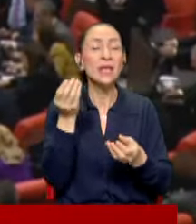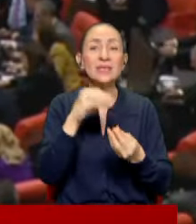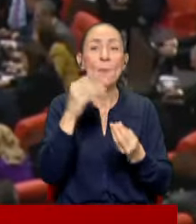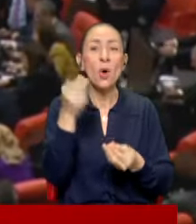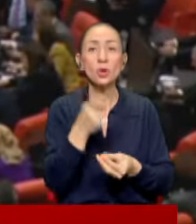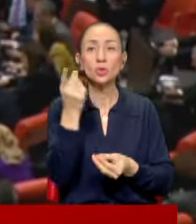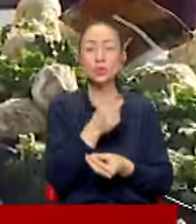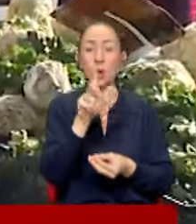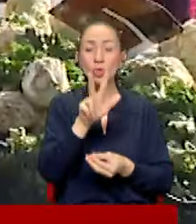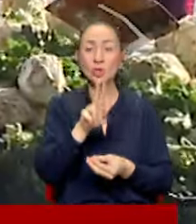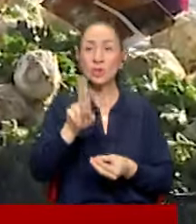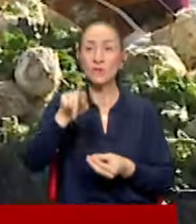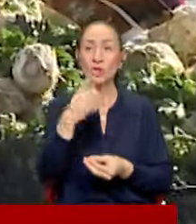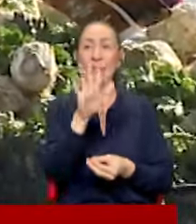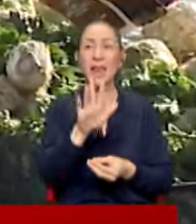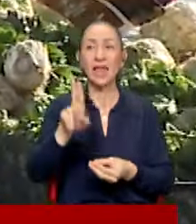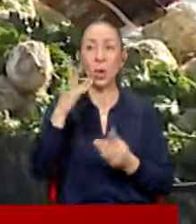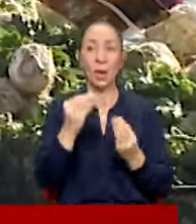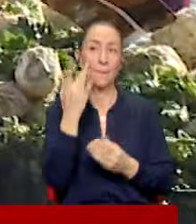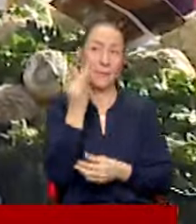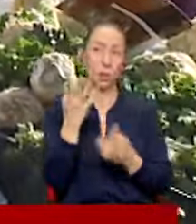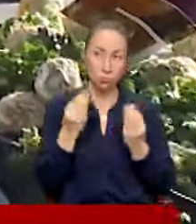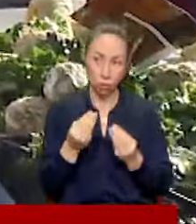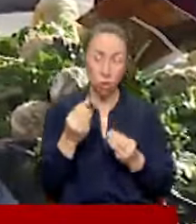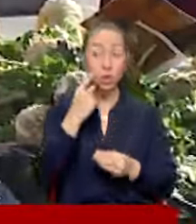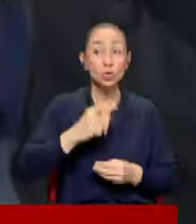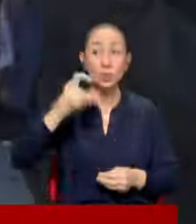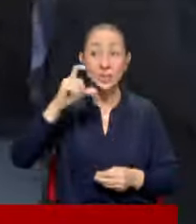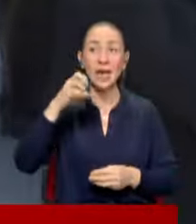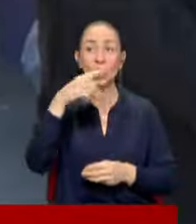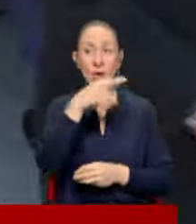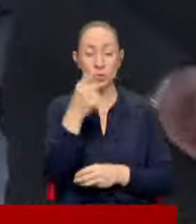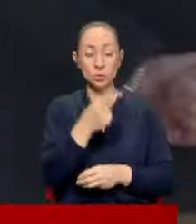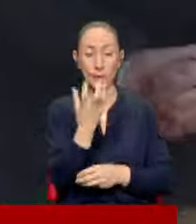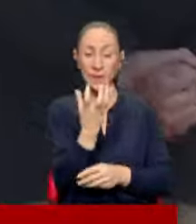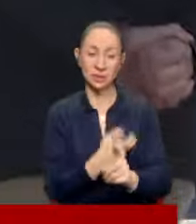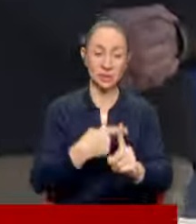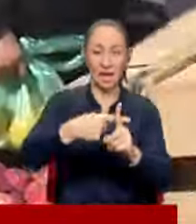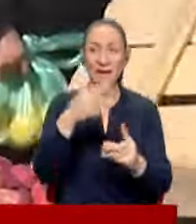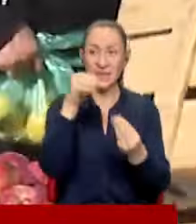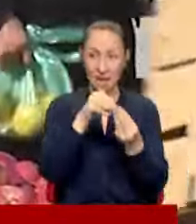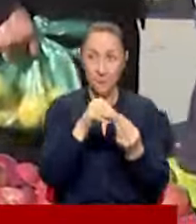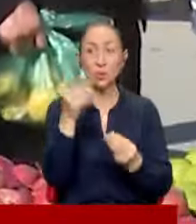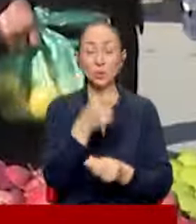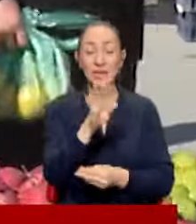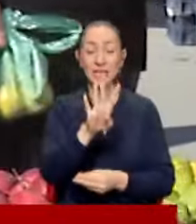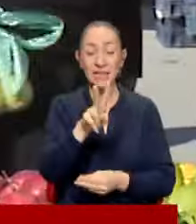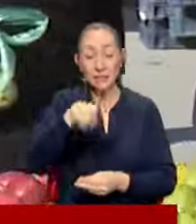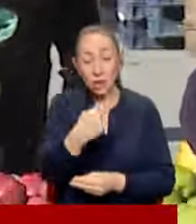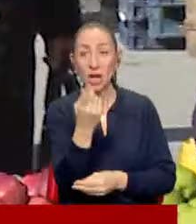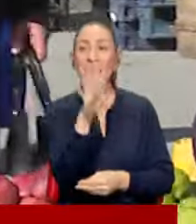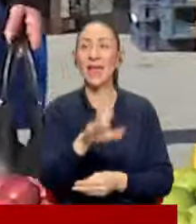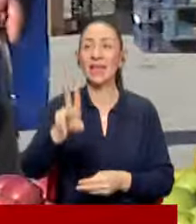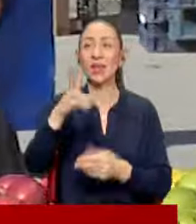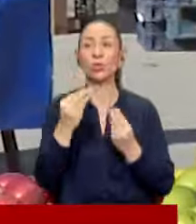oranı %37,57 olarak belirlenmişti. Cumhurbaşkanı Erdoğan %5 ilave zamla